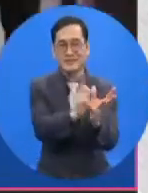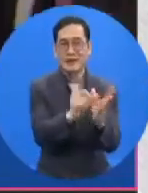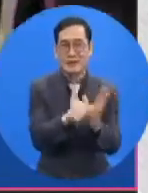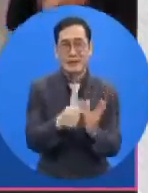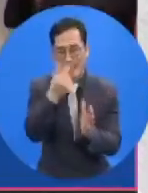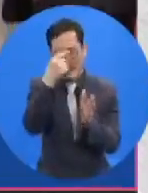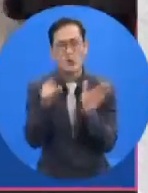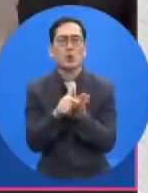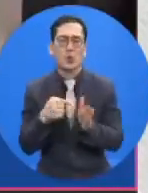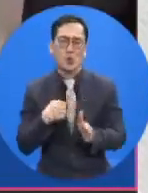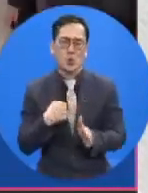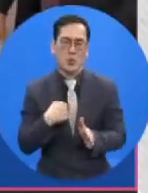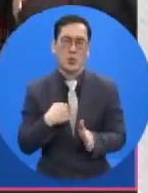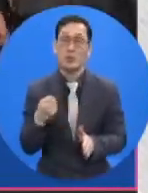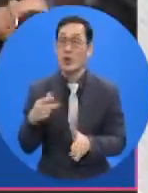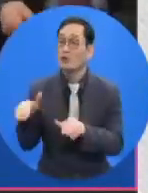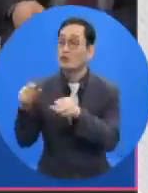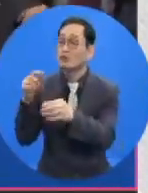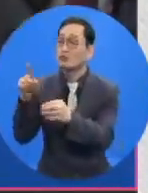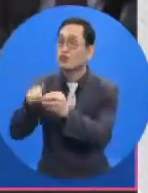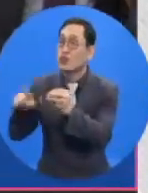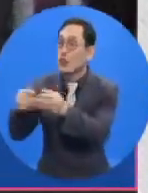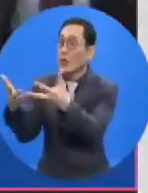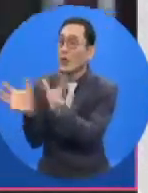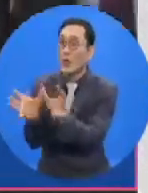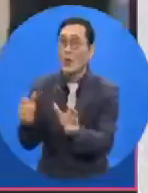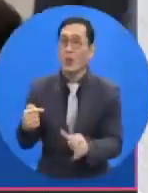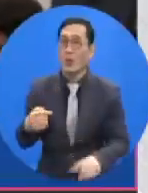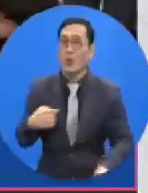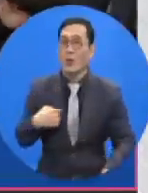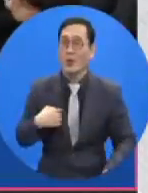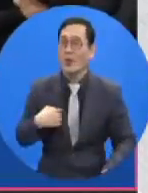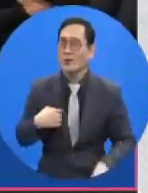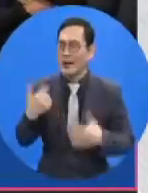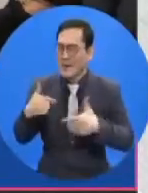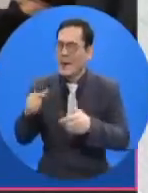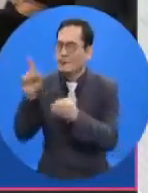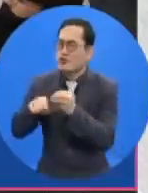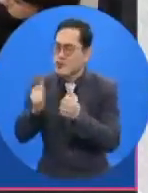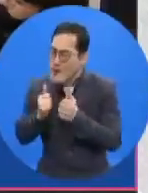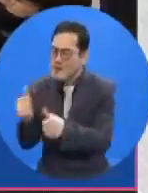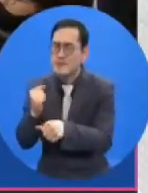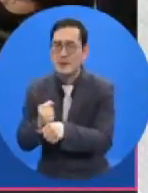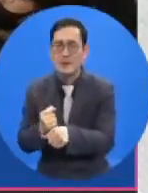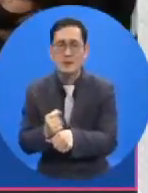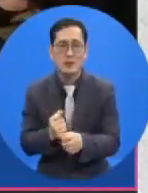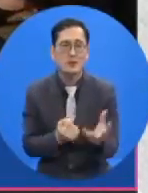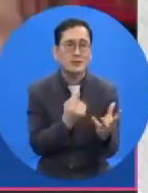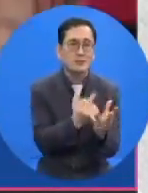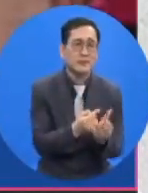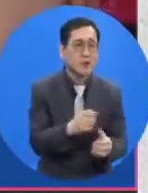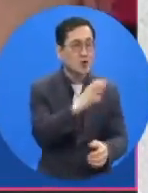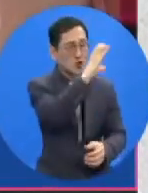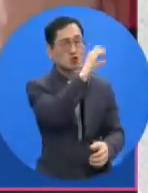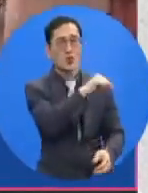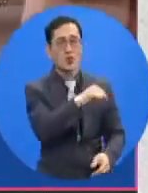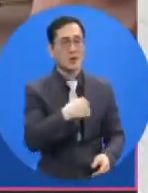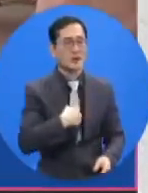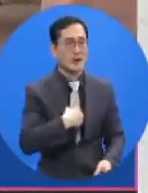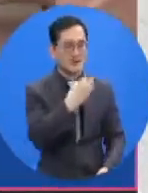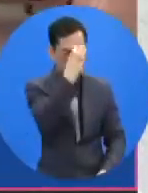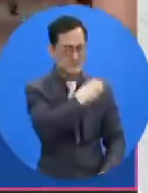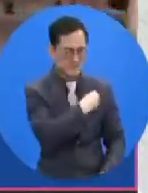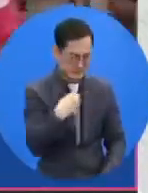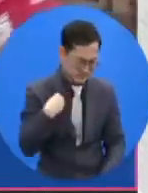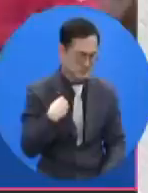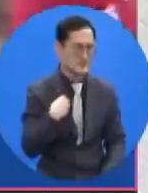했고 불교 신자, 불교 방송에 가서는 내가 새벽 예불에 참석하고 빠지지 않는 불교 신자라고 얘기를 했고 천주교에서 천주교에 가서는 또 영세를 받고